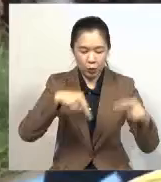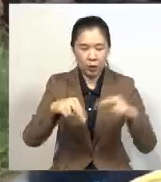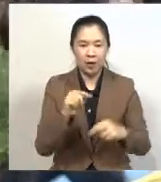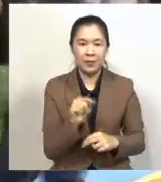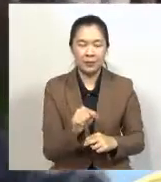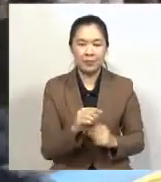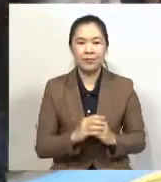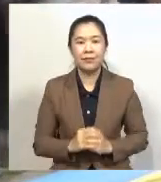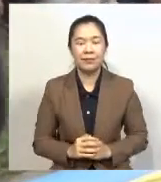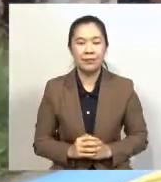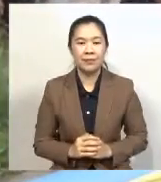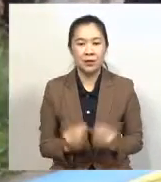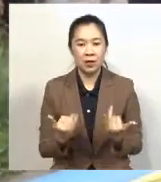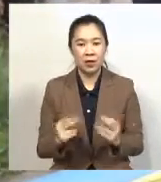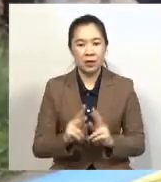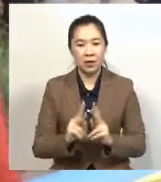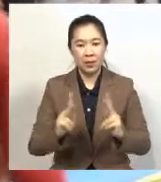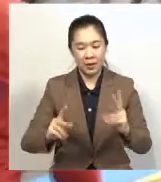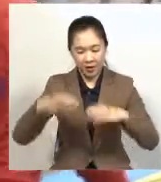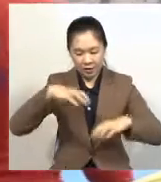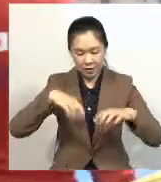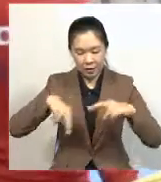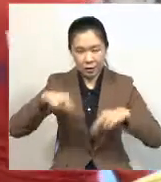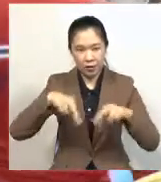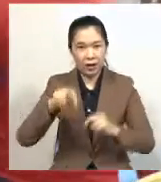นี้นะครับทางคณะกรรมการจัดการบริหารจัดการน้